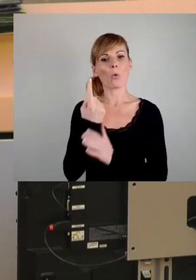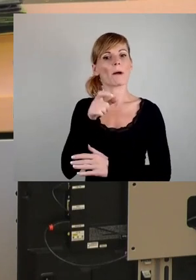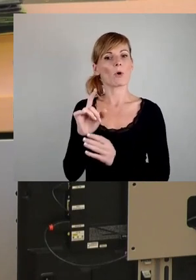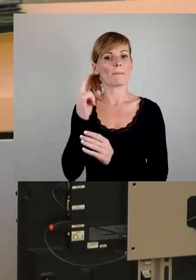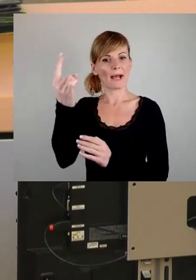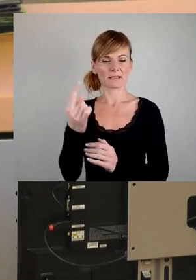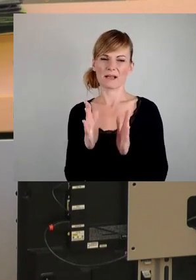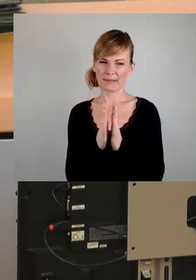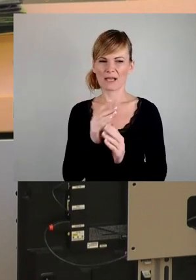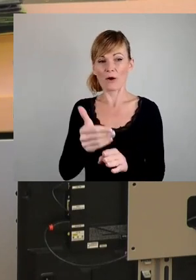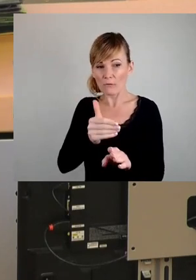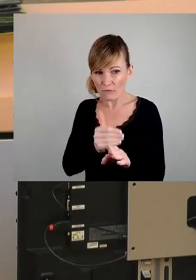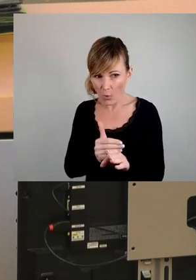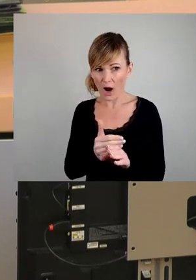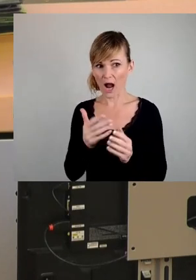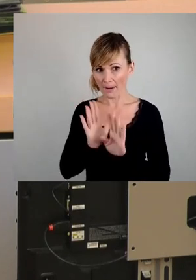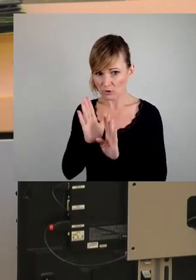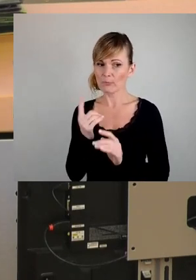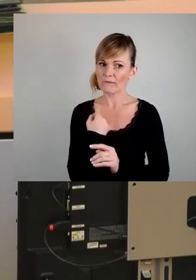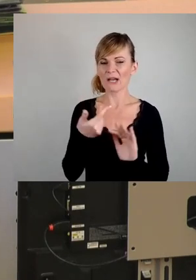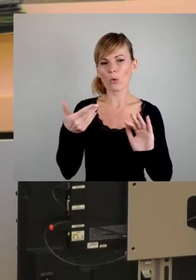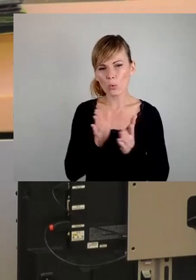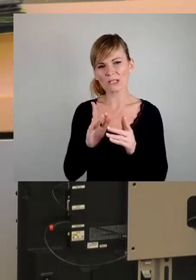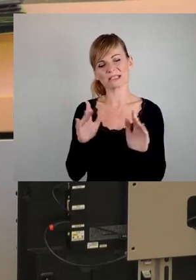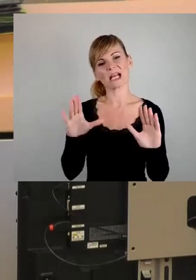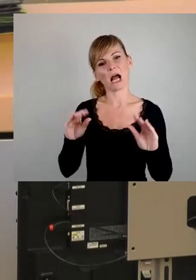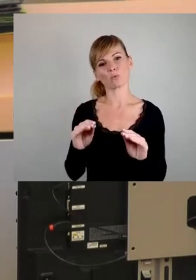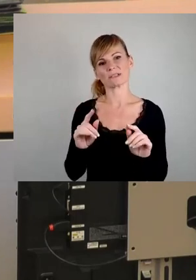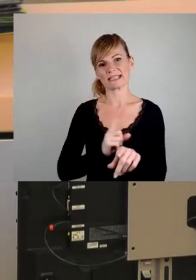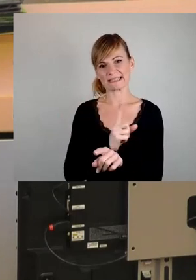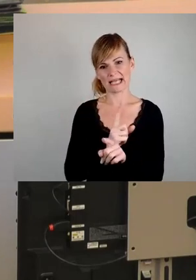abstimmen, noch mal eine kurze Auszeit machen können. Danke.